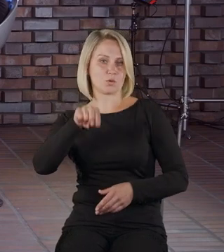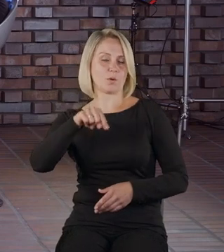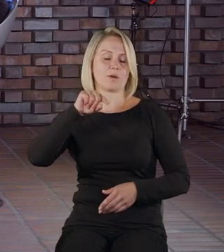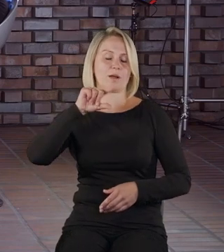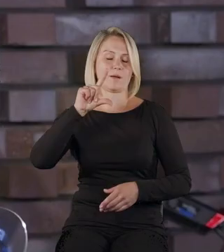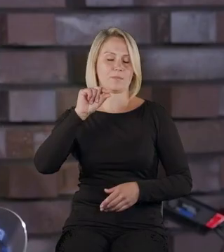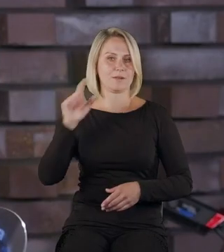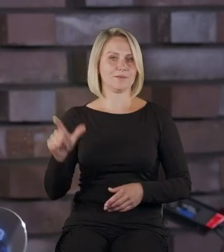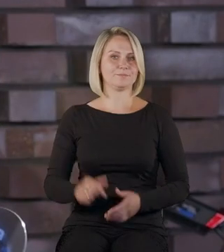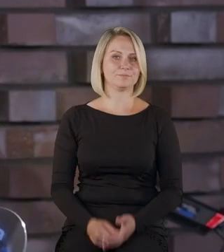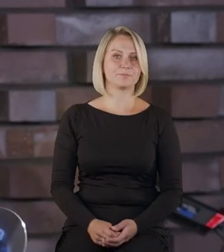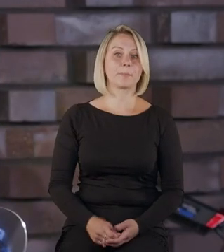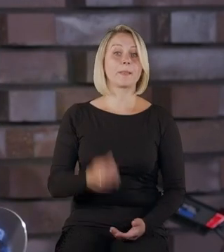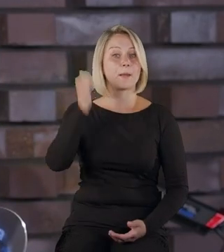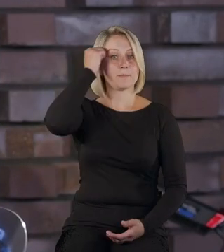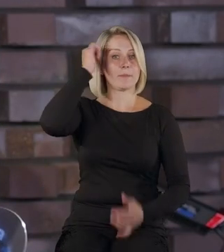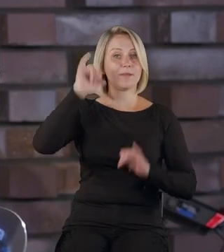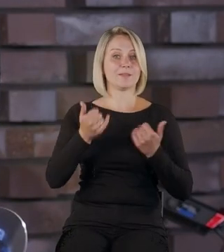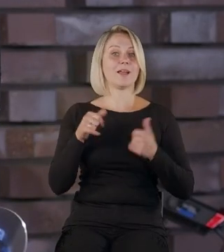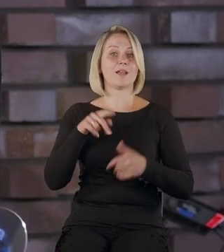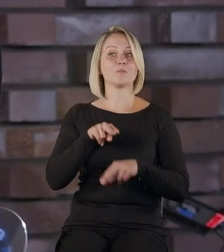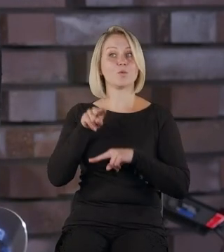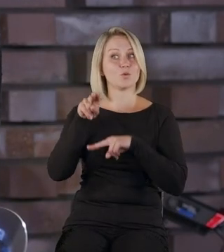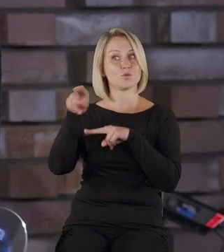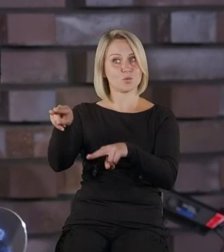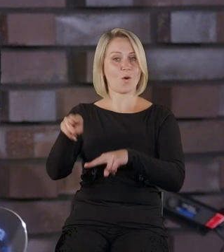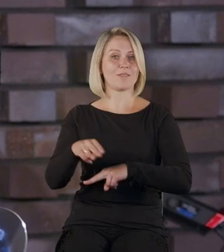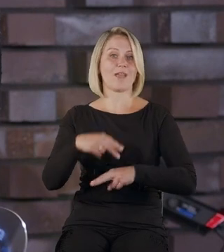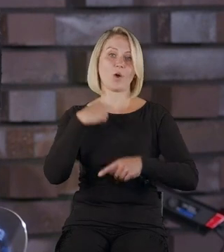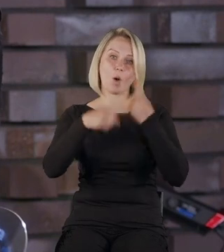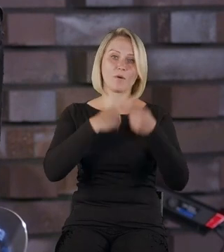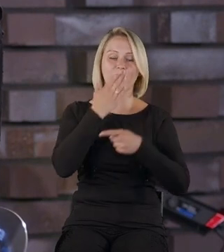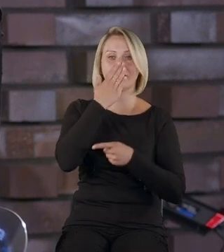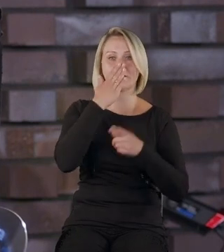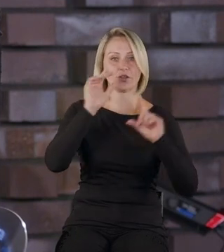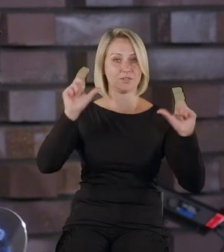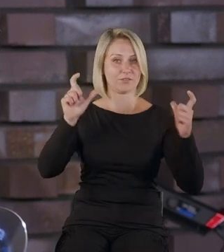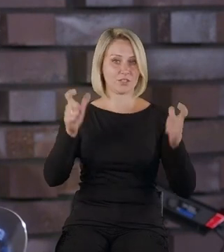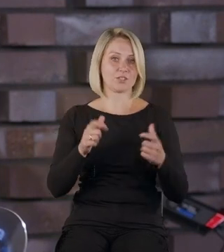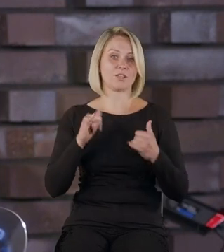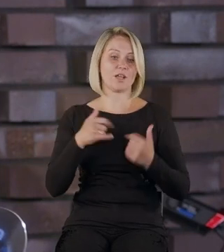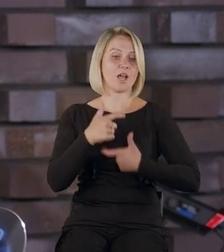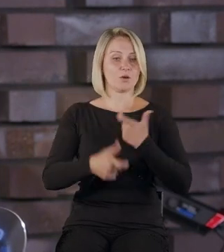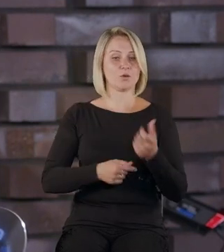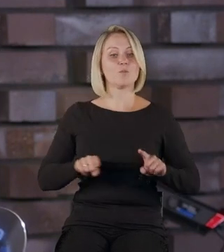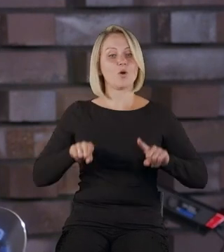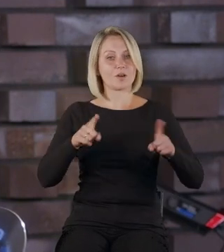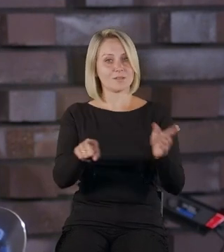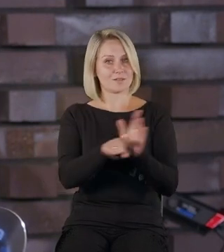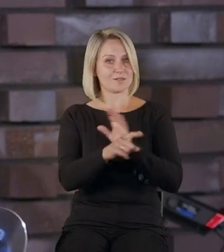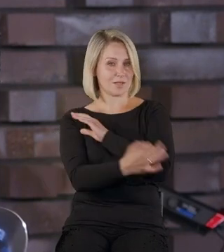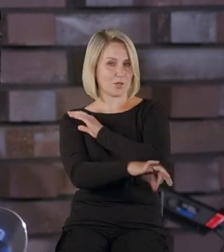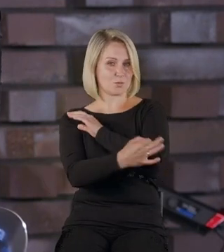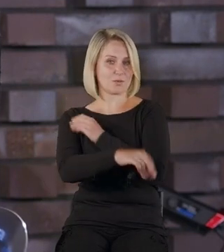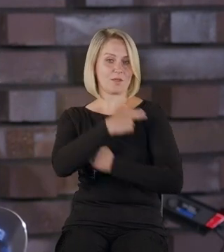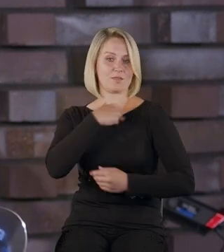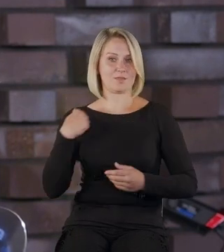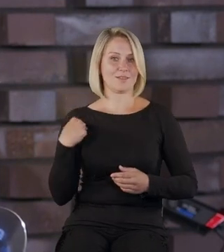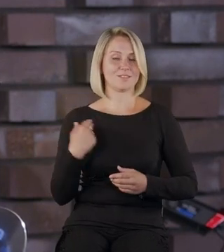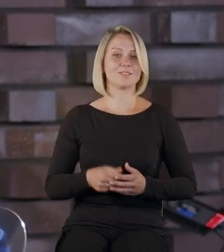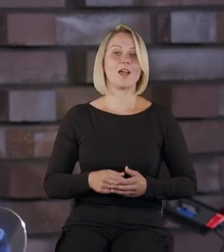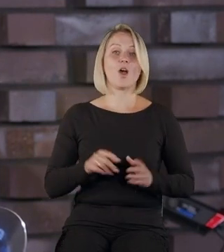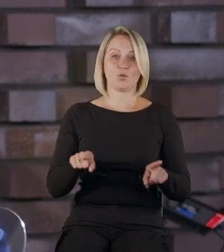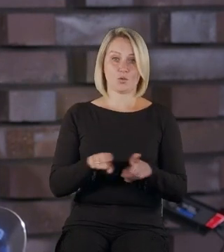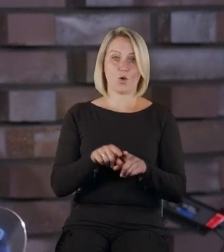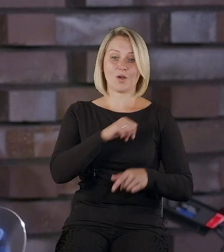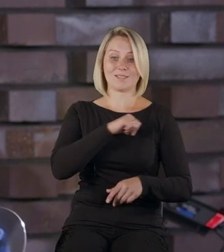uniwersytetotwarty.us.edu.pl. Pamiętacie, jak członkowie samorządu studenckiego opowiadali o wydarzeniach, które organizowane są dla studentów naszego uniwersytetu?